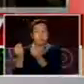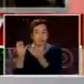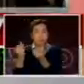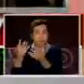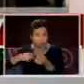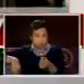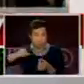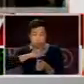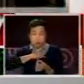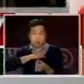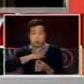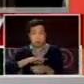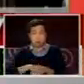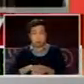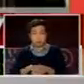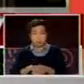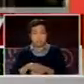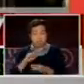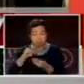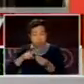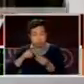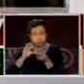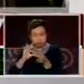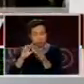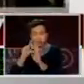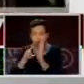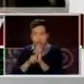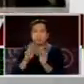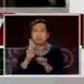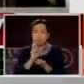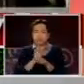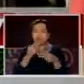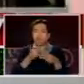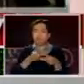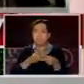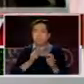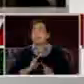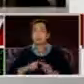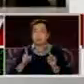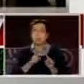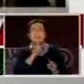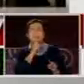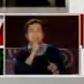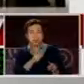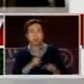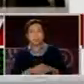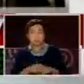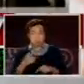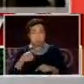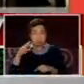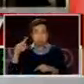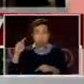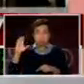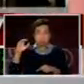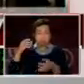dito, kung tungkol na sa batas, ibang pangalan ang ginagamit. Sigurado ako niyan. RTC judge ako eh. Mag-isa